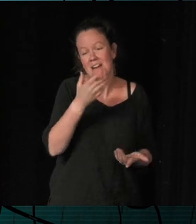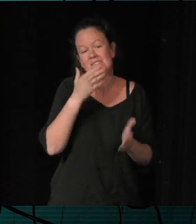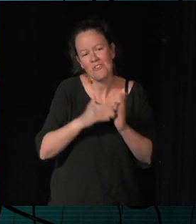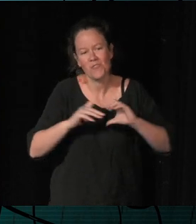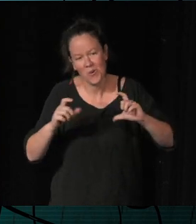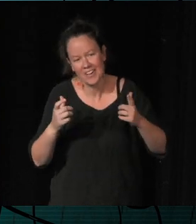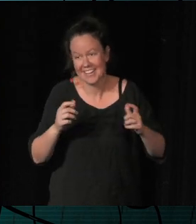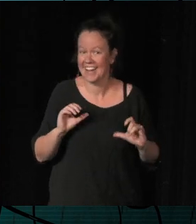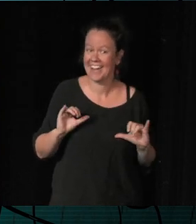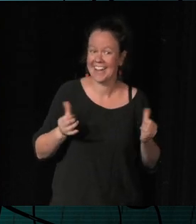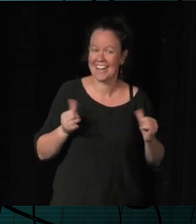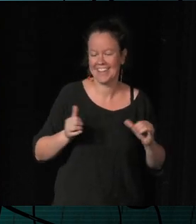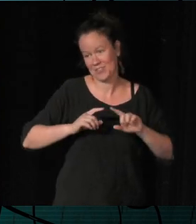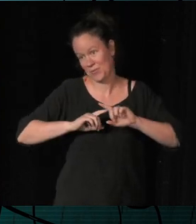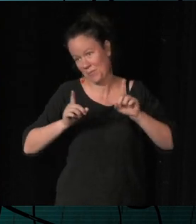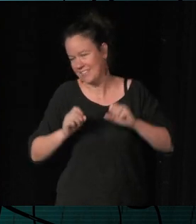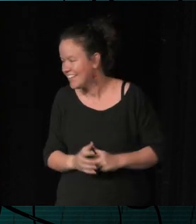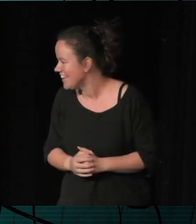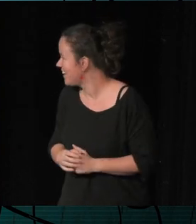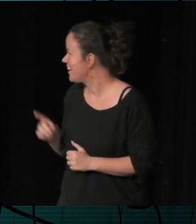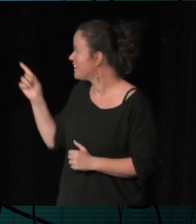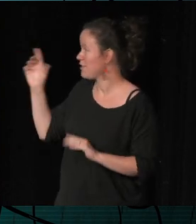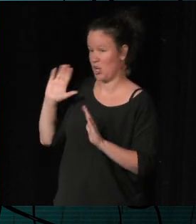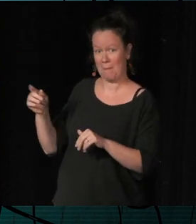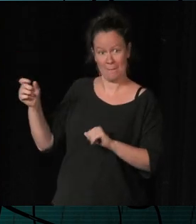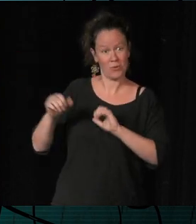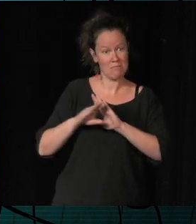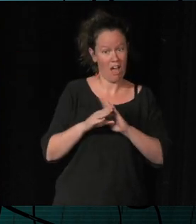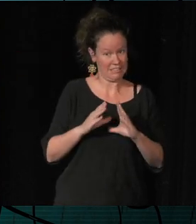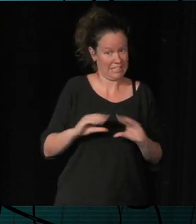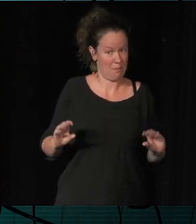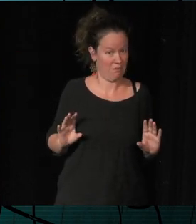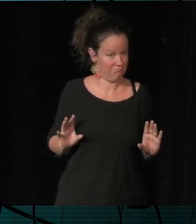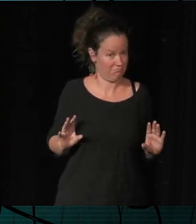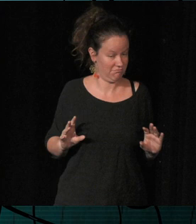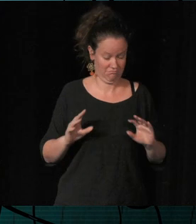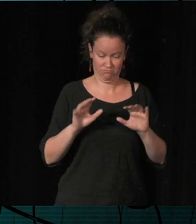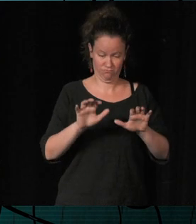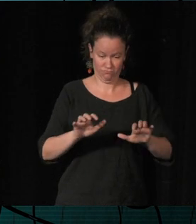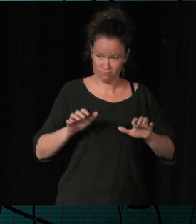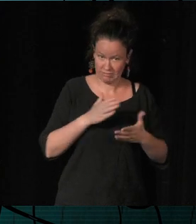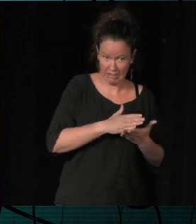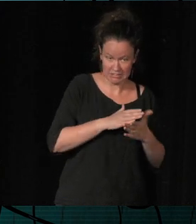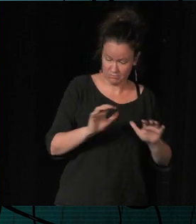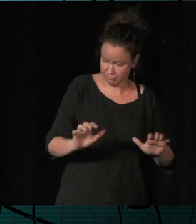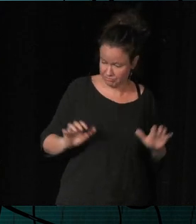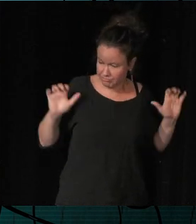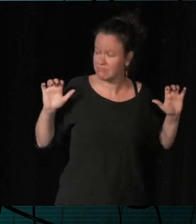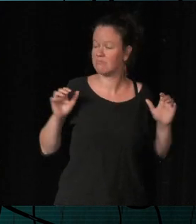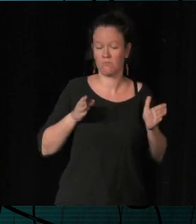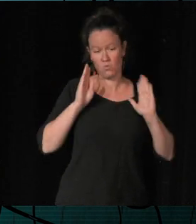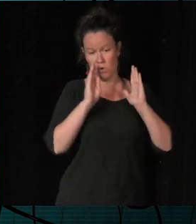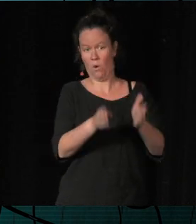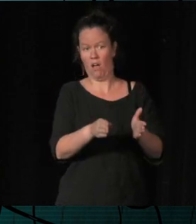justement, ça démarre assez soft, puisqu'on est surtout dans une salle de classe avec des couloirs et vraiment une idée